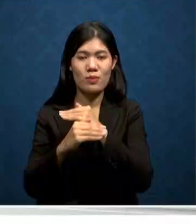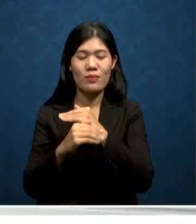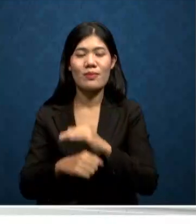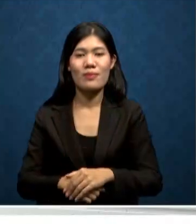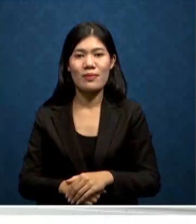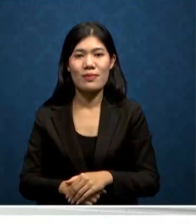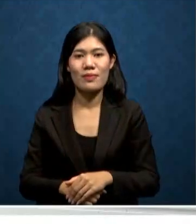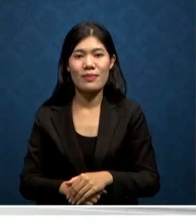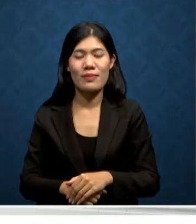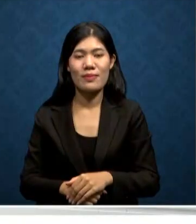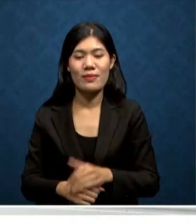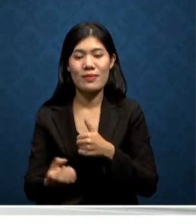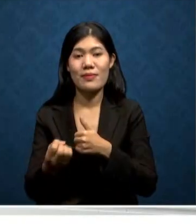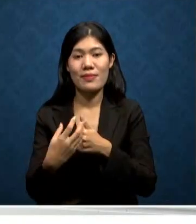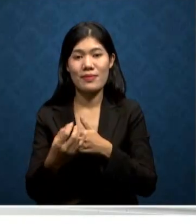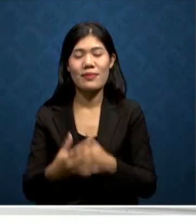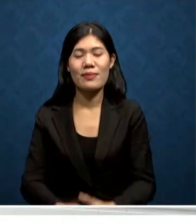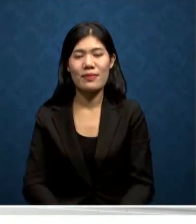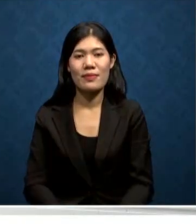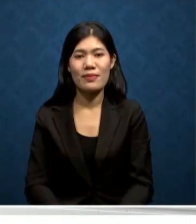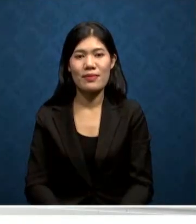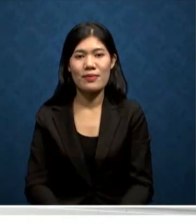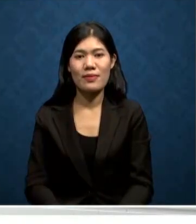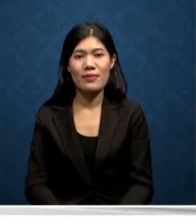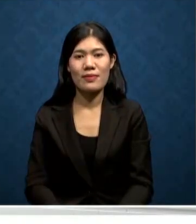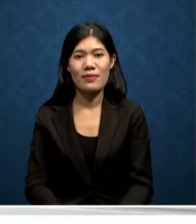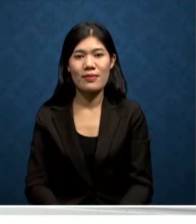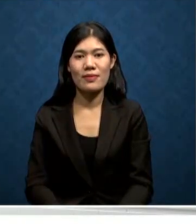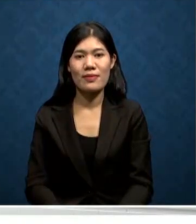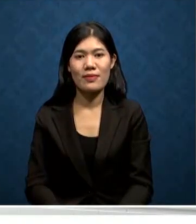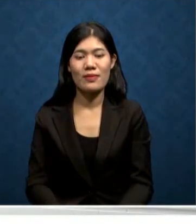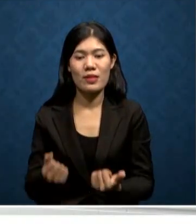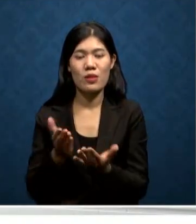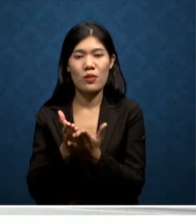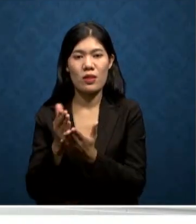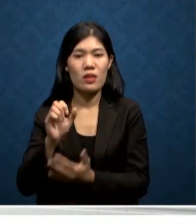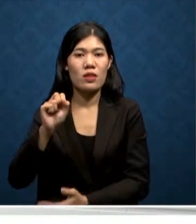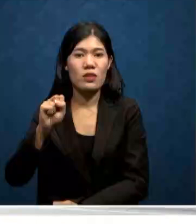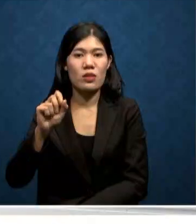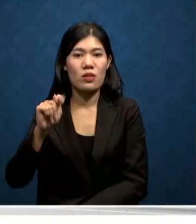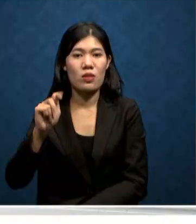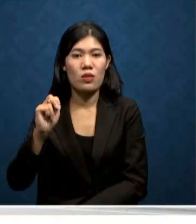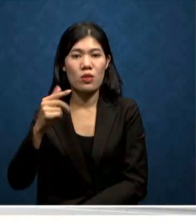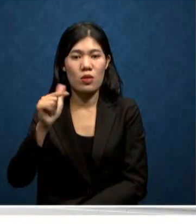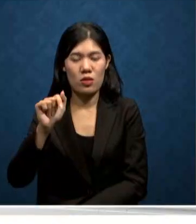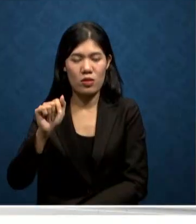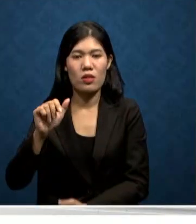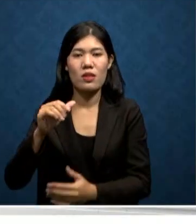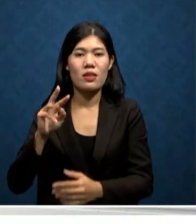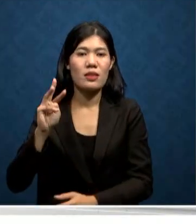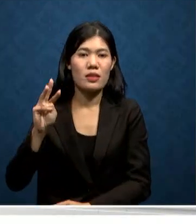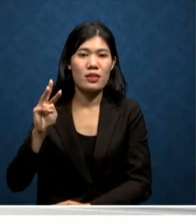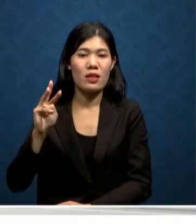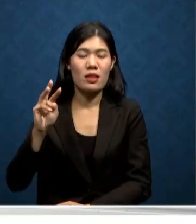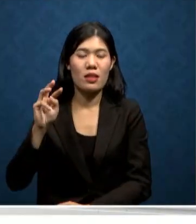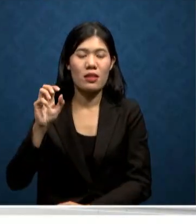ส่วนที่ทางสตงก็ดีทางสมาชิกวุฒิสภาได้มีคำถามมีข้อสังเกตก็ดีผมขอ